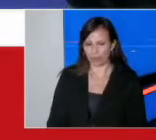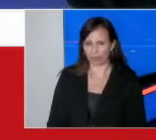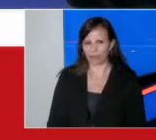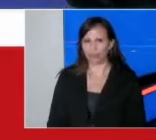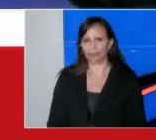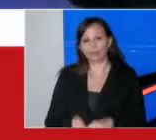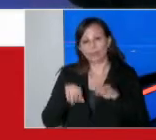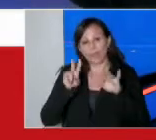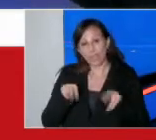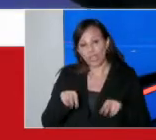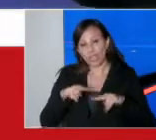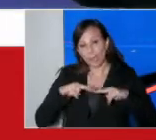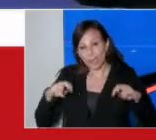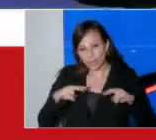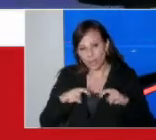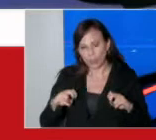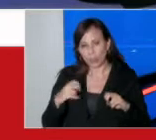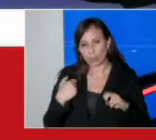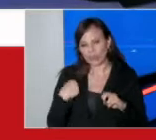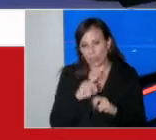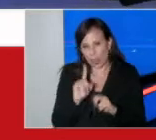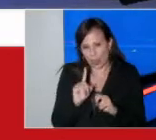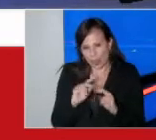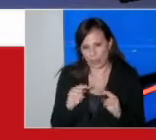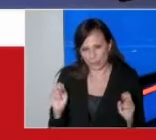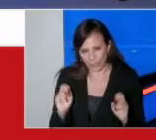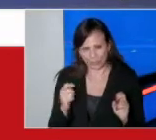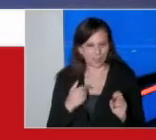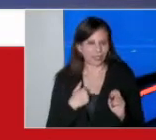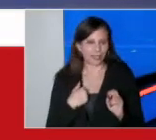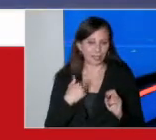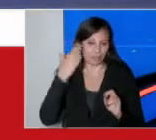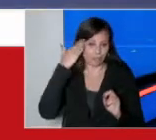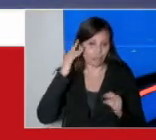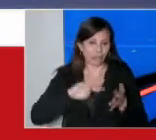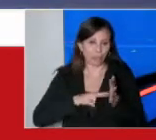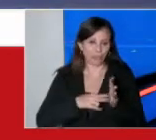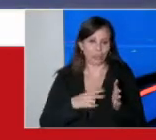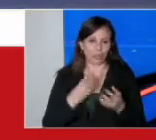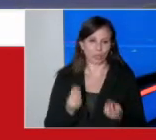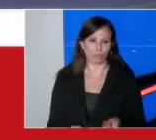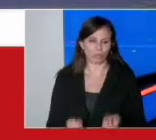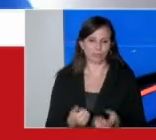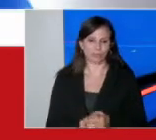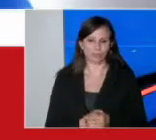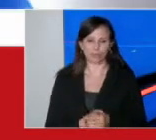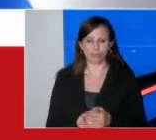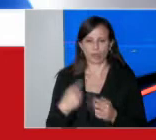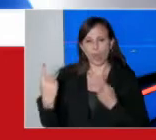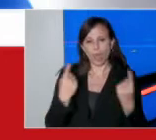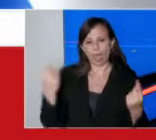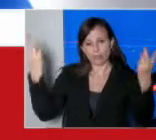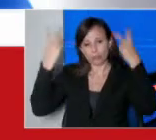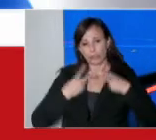יש פרשנויות, אני לא פרשן פוליטי, אני חיה פוליטית, לא פרשן פוליטי, אבל אני מבין לעצמי, כל מיני, כל אחד גוזר את התובנות